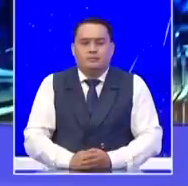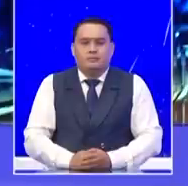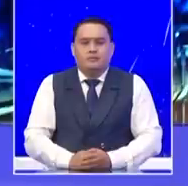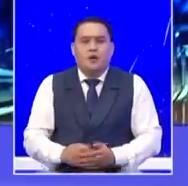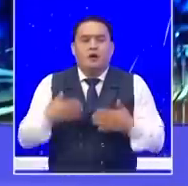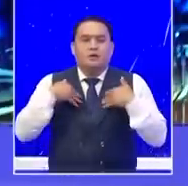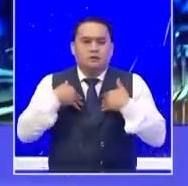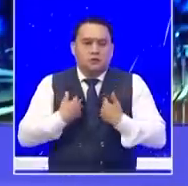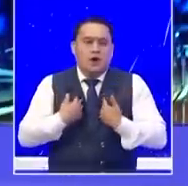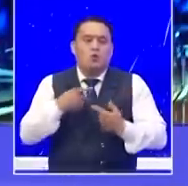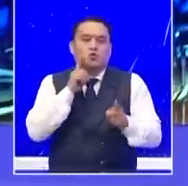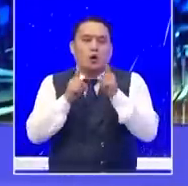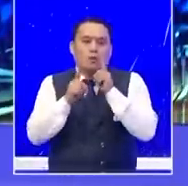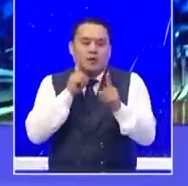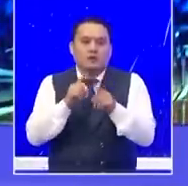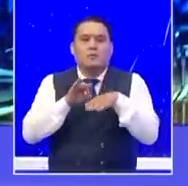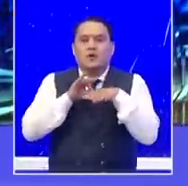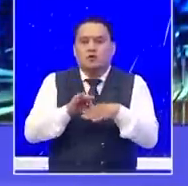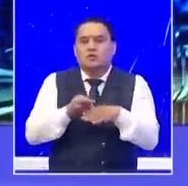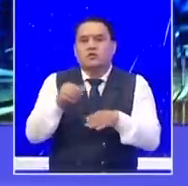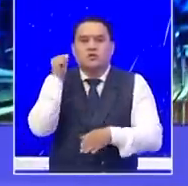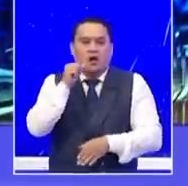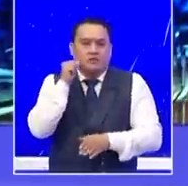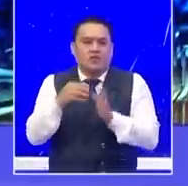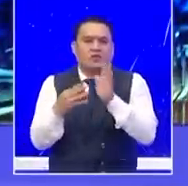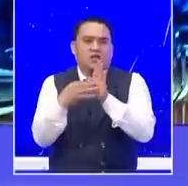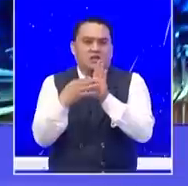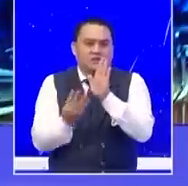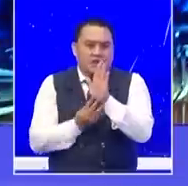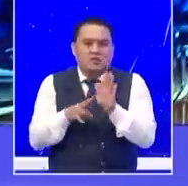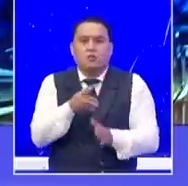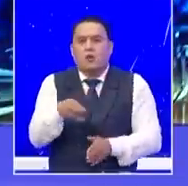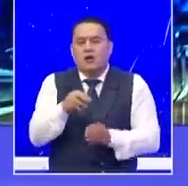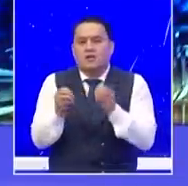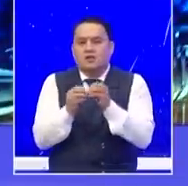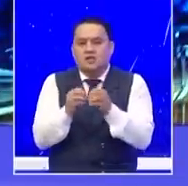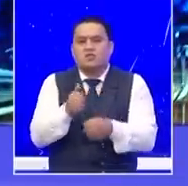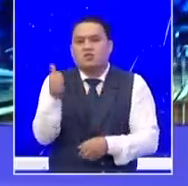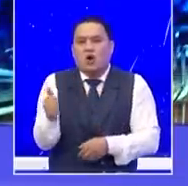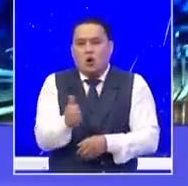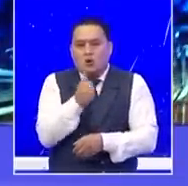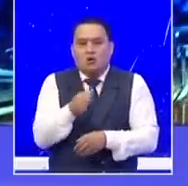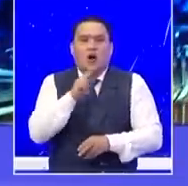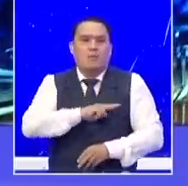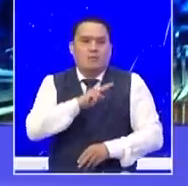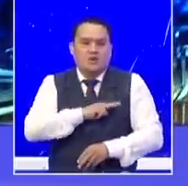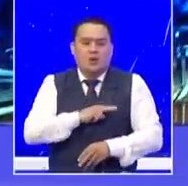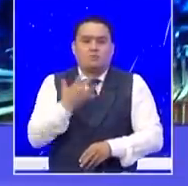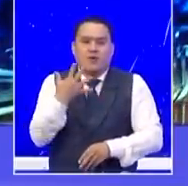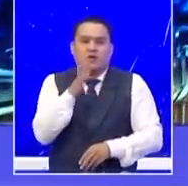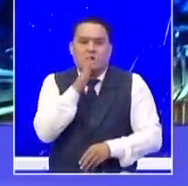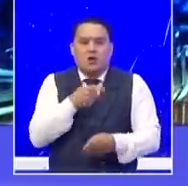Траурная панихида пройдет завтра, 19 мая, в 10 часов в здании Дома журналистов, где Бейсен Курамбек и проработал последние 5